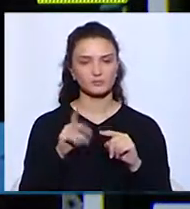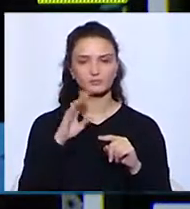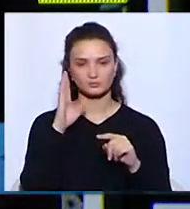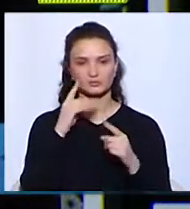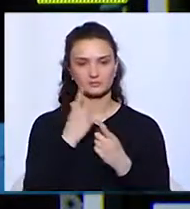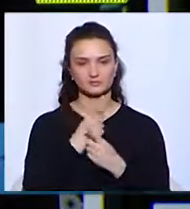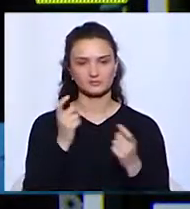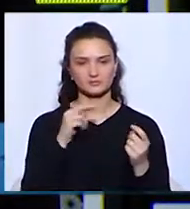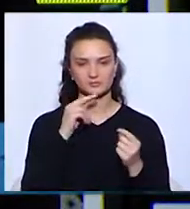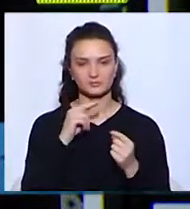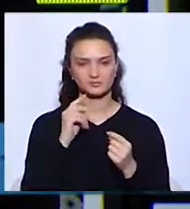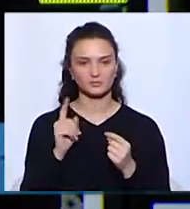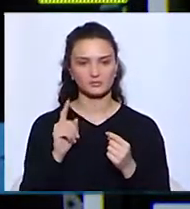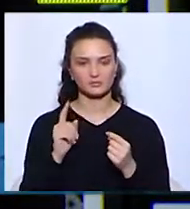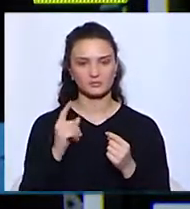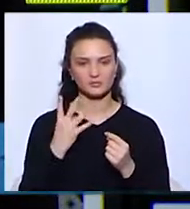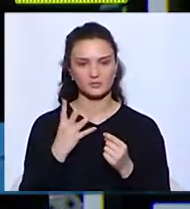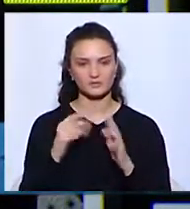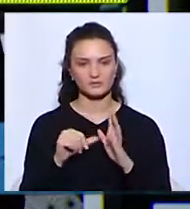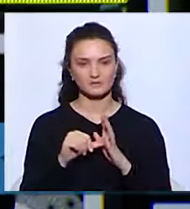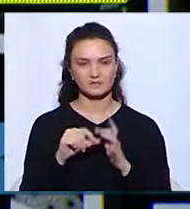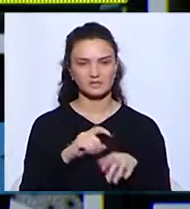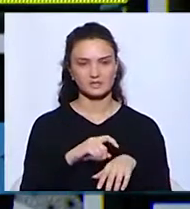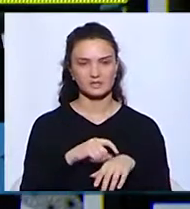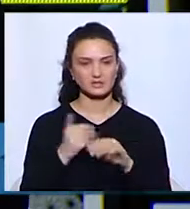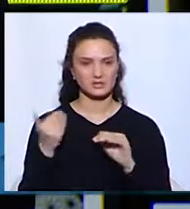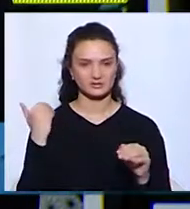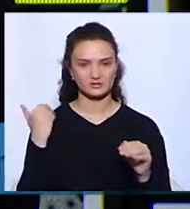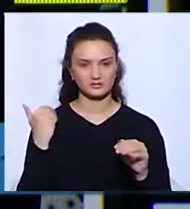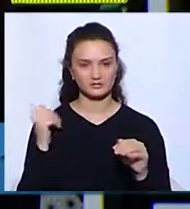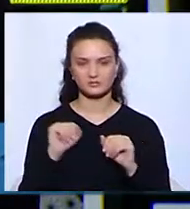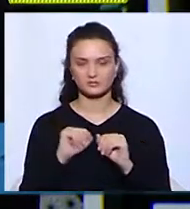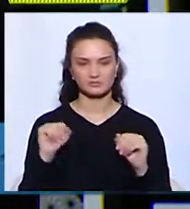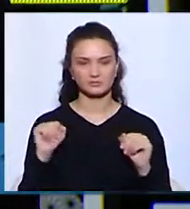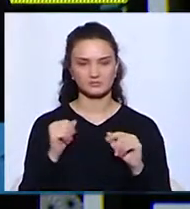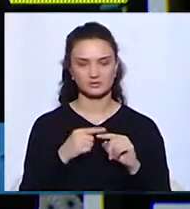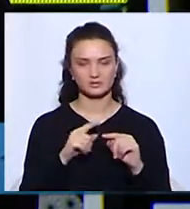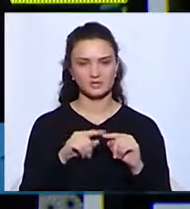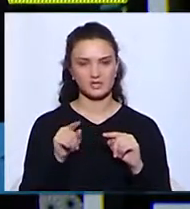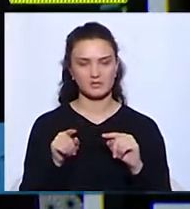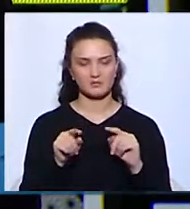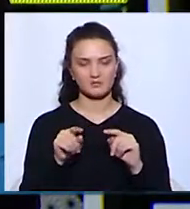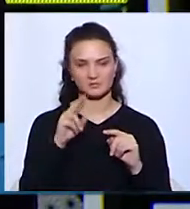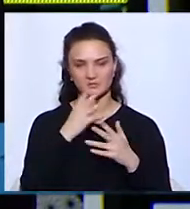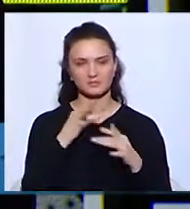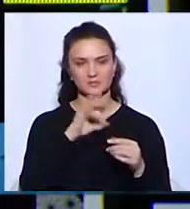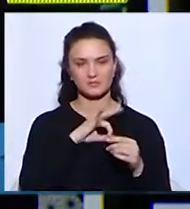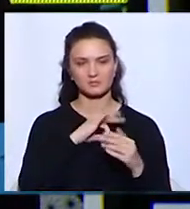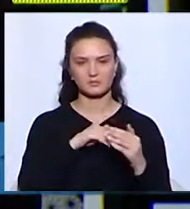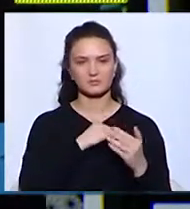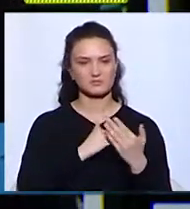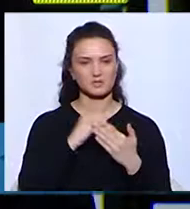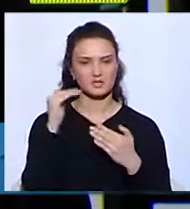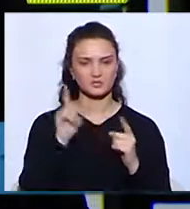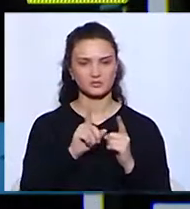მშობლებს გავახსენებ, რომ 4-6 საათზე ადრე არ შეიძლება ამ პრეპარატების გამოყენება, რაც არ უნდა მაღალი